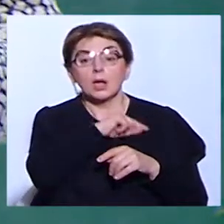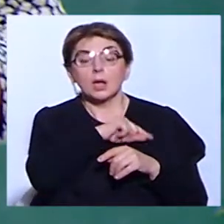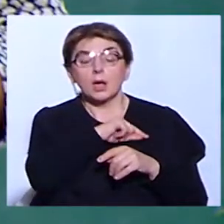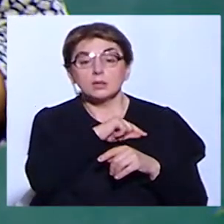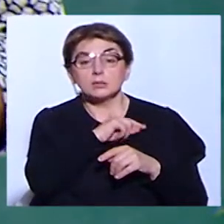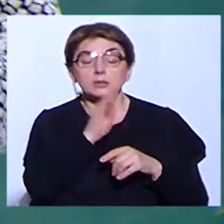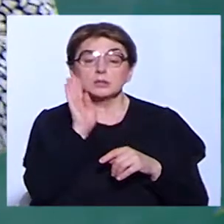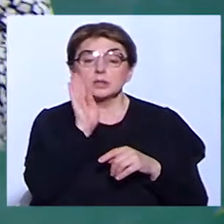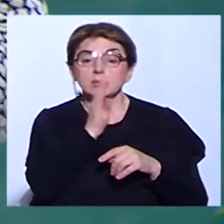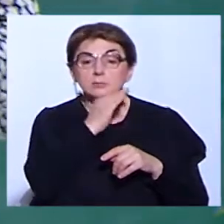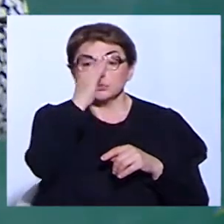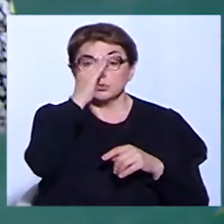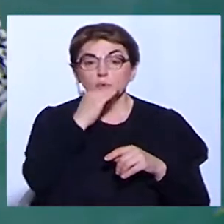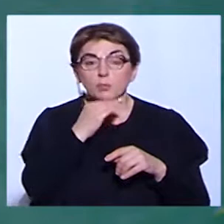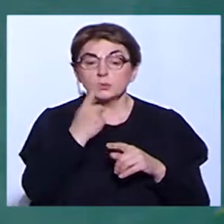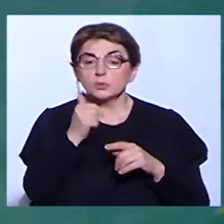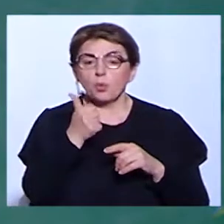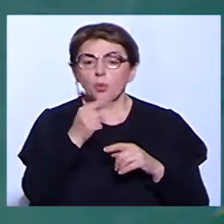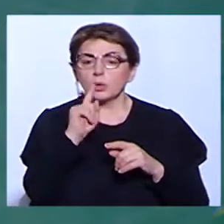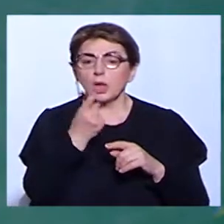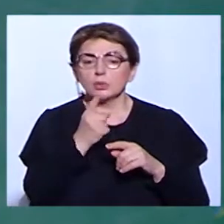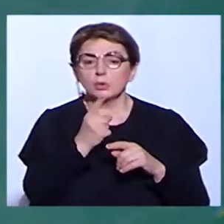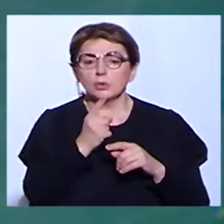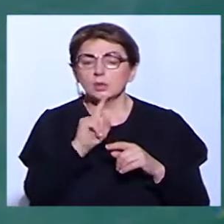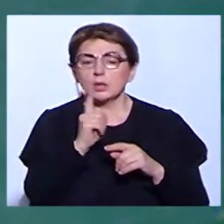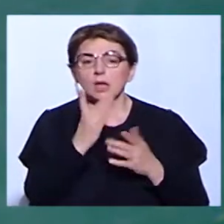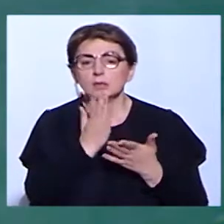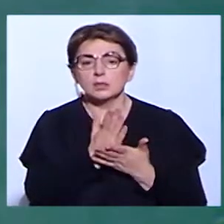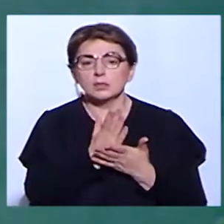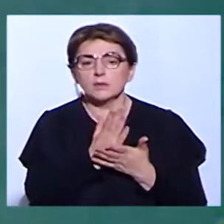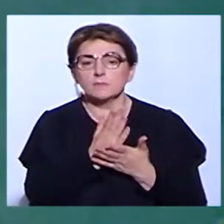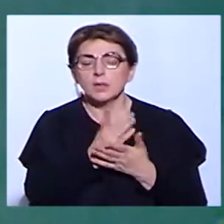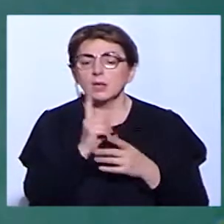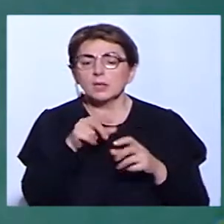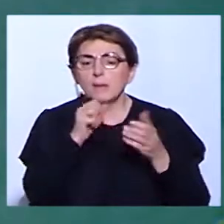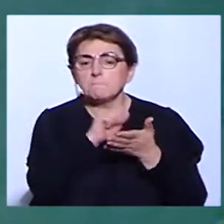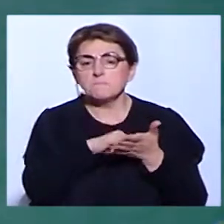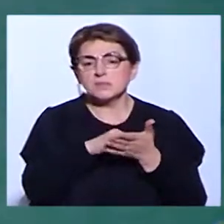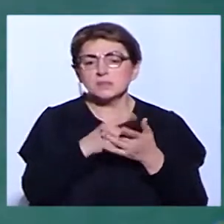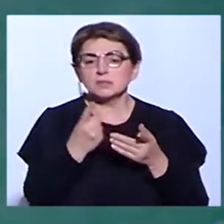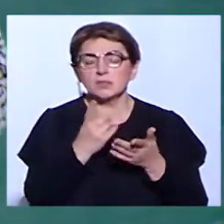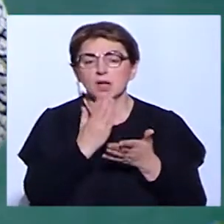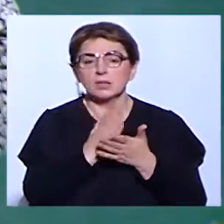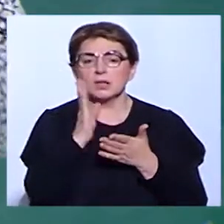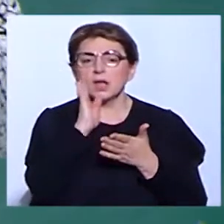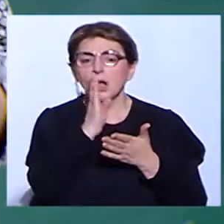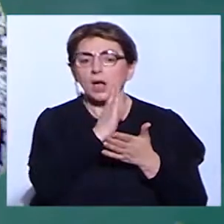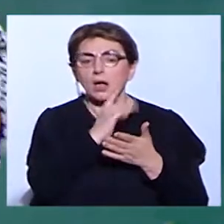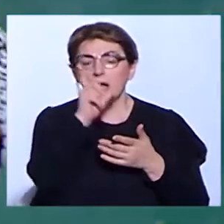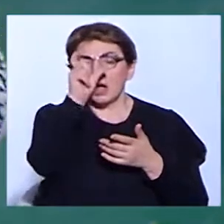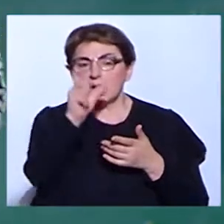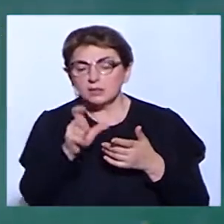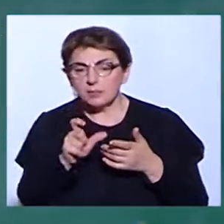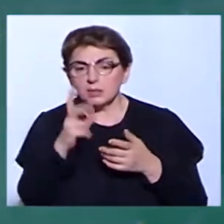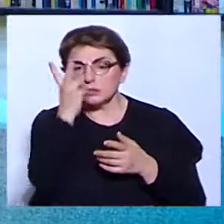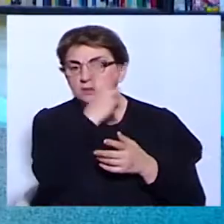გავს ადამიანი მშობელს? რა არის ეს? რა განაპირობებს ადამიანისა და ადამიანის